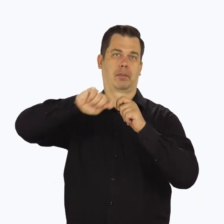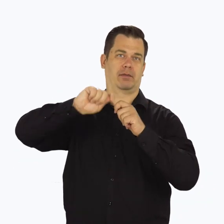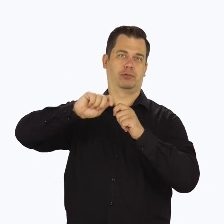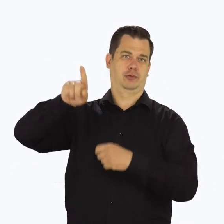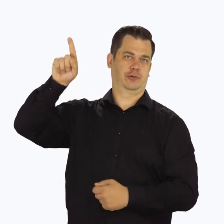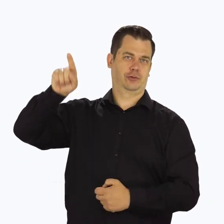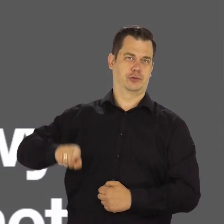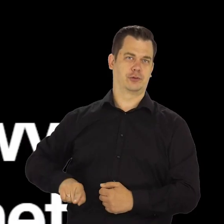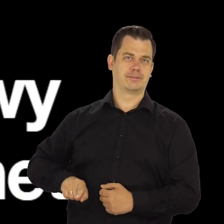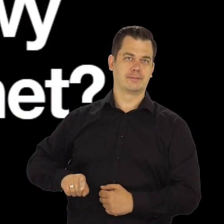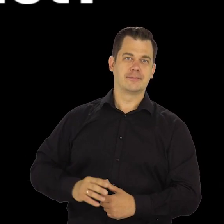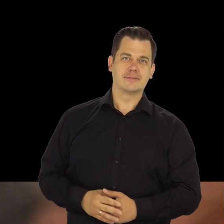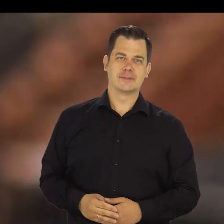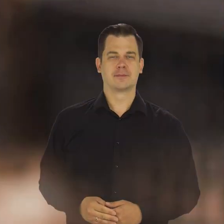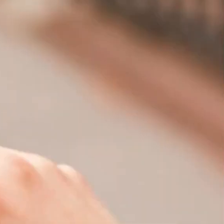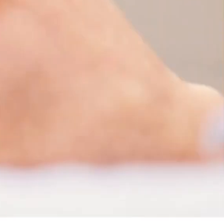na naszej stronie.